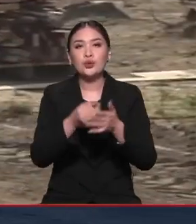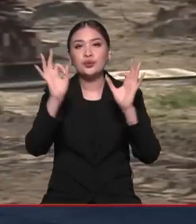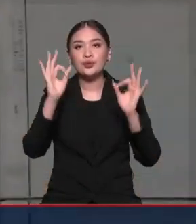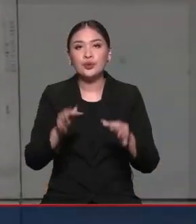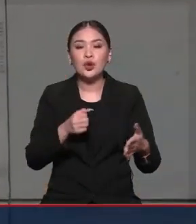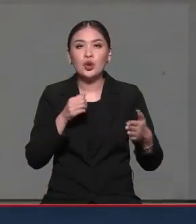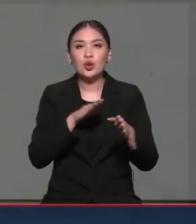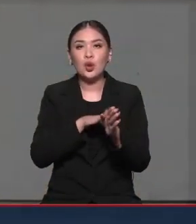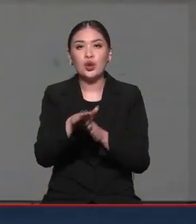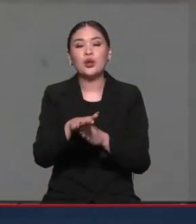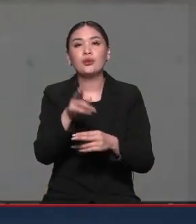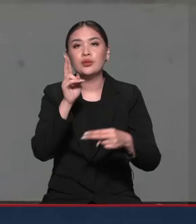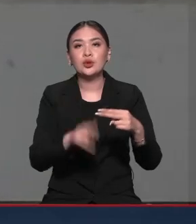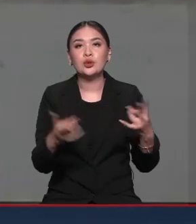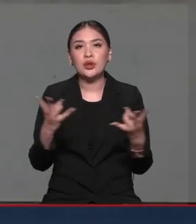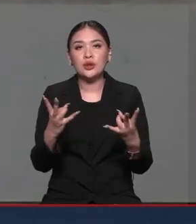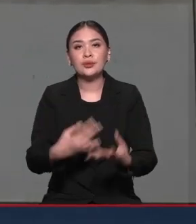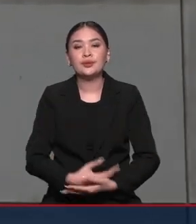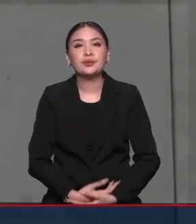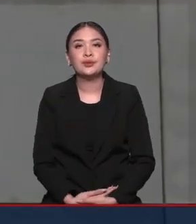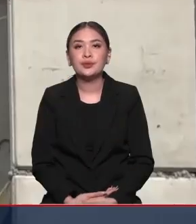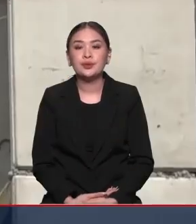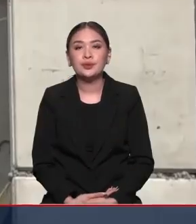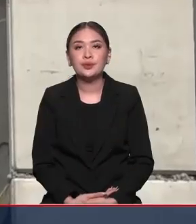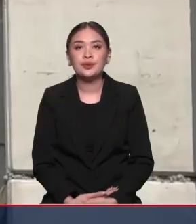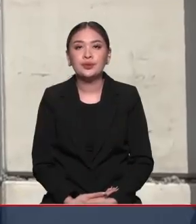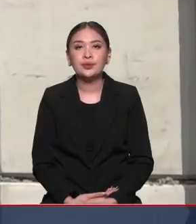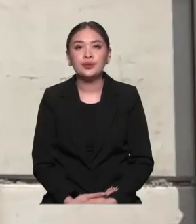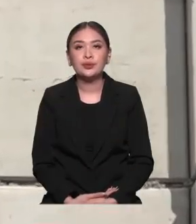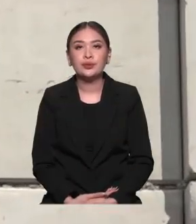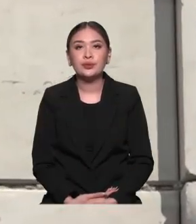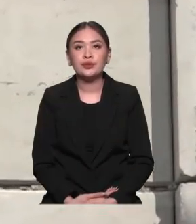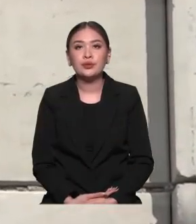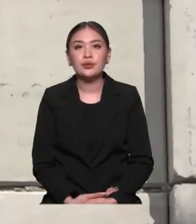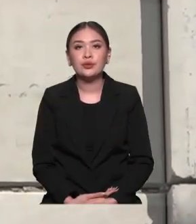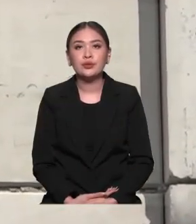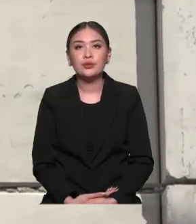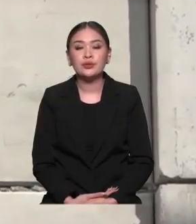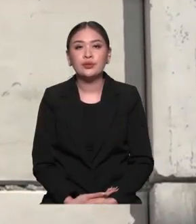толық аяқталады. Біржан Амангелдіұлы, Самат Мусин, Жібек Жолы, Батыс Қазақстан облысынан.